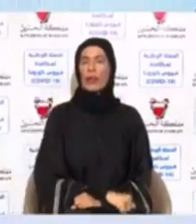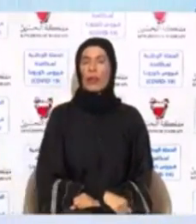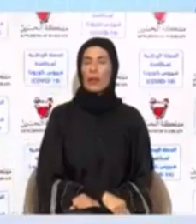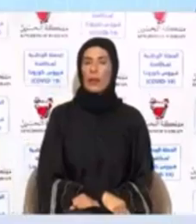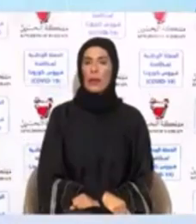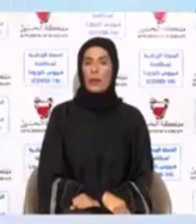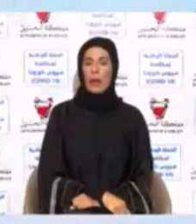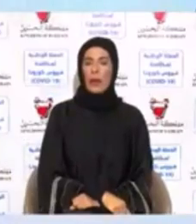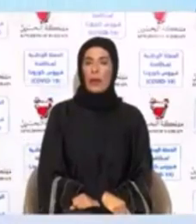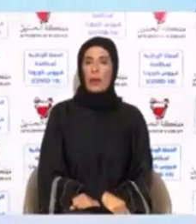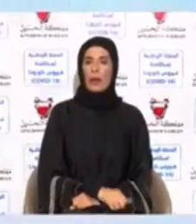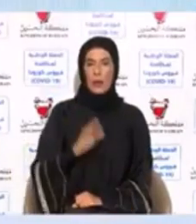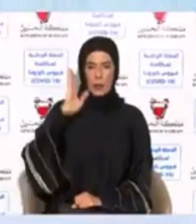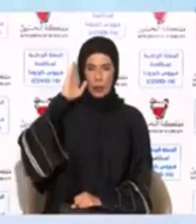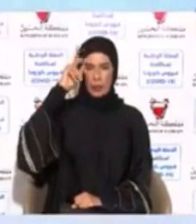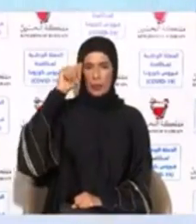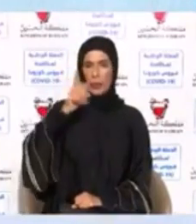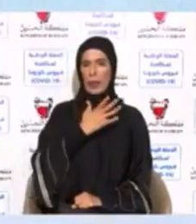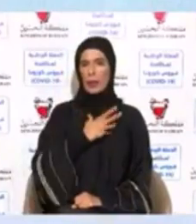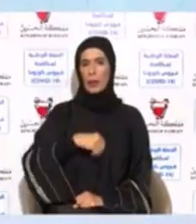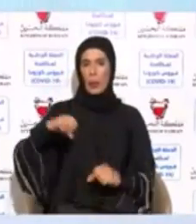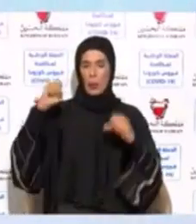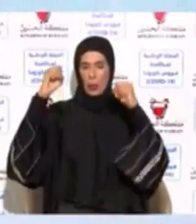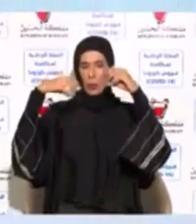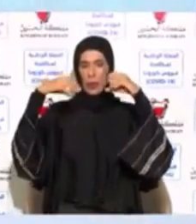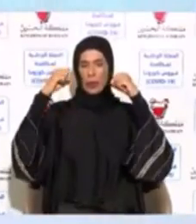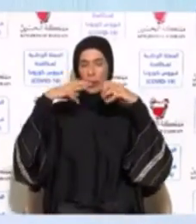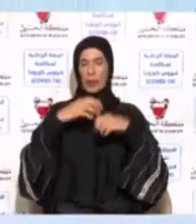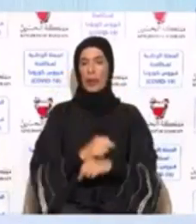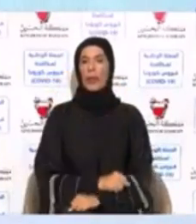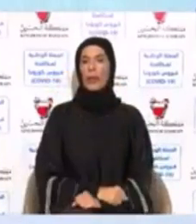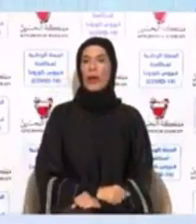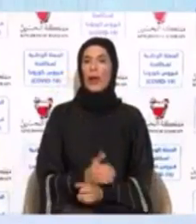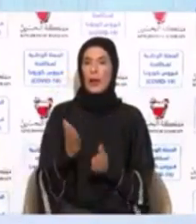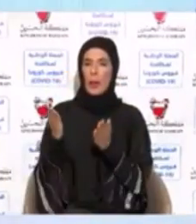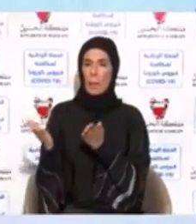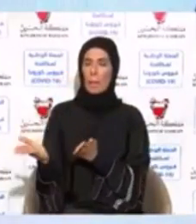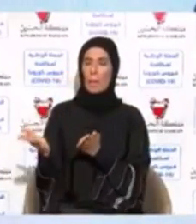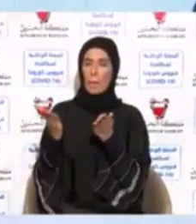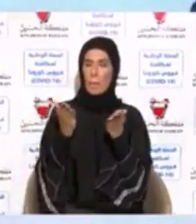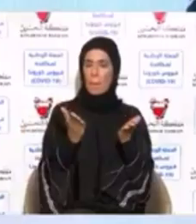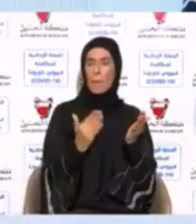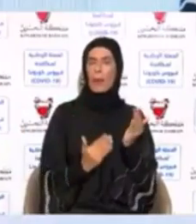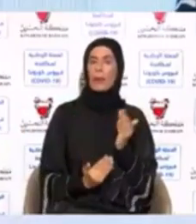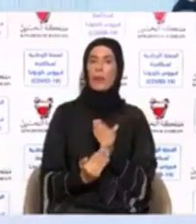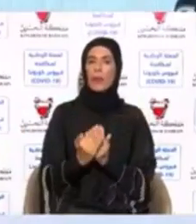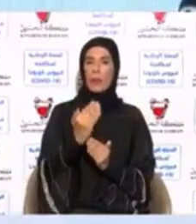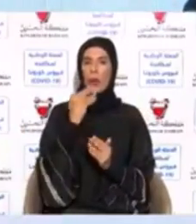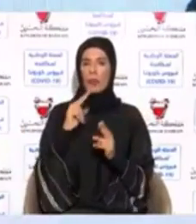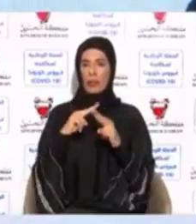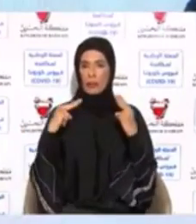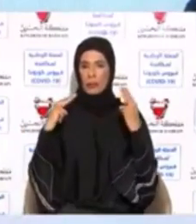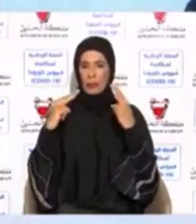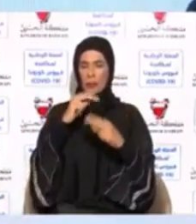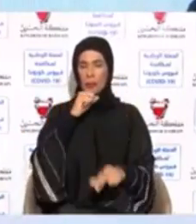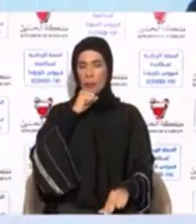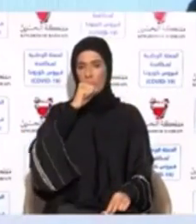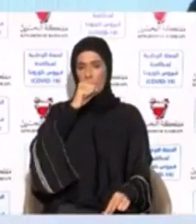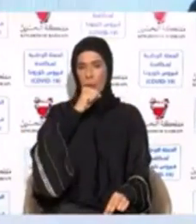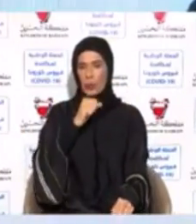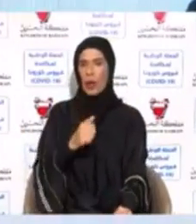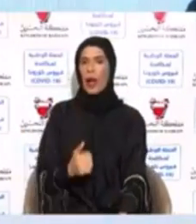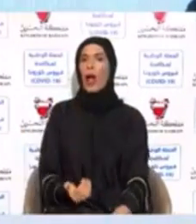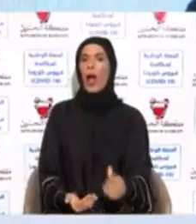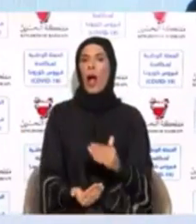مناف. السلام عليكم ورحمة الله وبركاته. أحب أن أرحب بكم مجددا في المؤتمر الصحفي للوقوف على